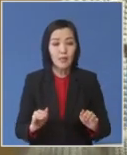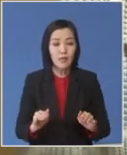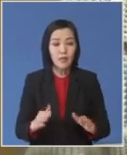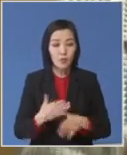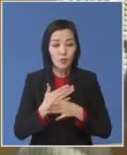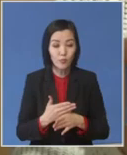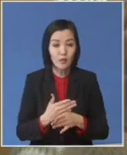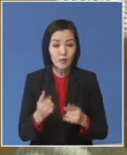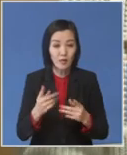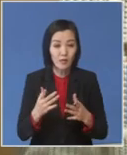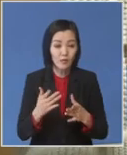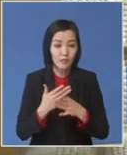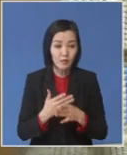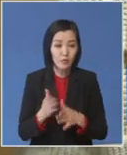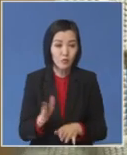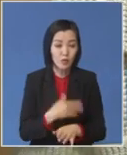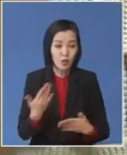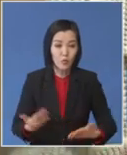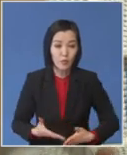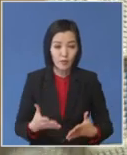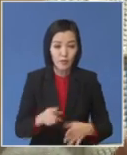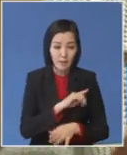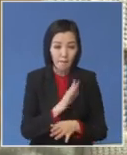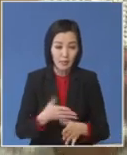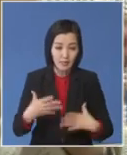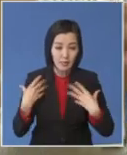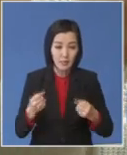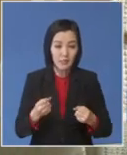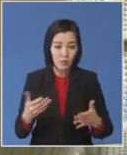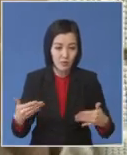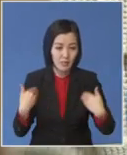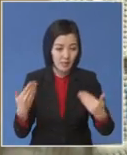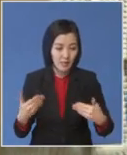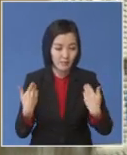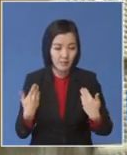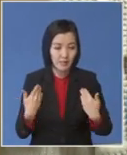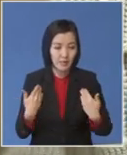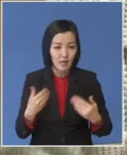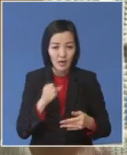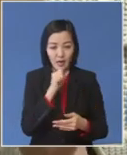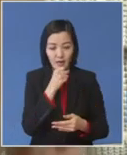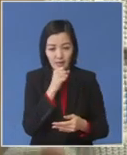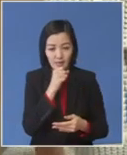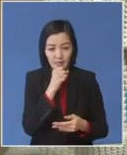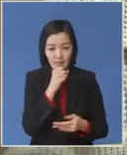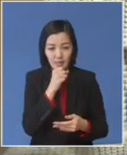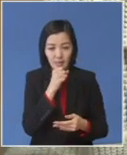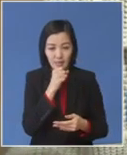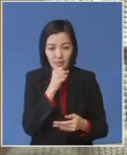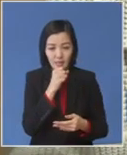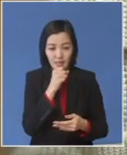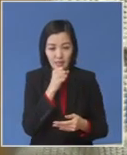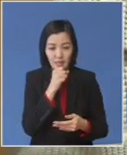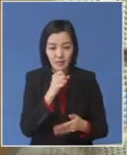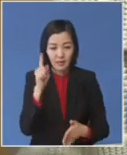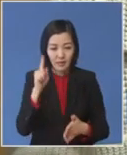болсын, ұзақ өмір, мықты денсаулық. Осы балаларыма үлкен-үлкен осы Жамбыл атары сияқты үлкен салиқалы да